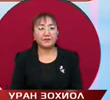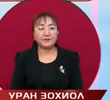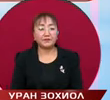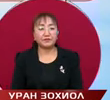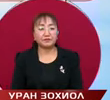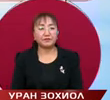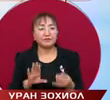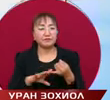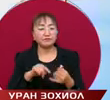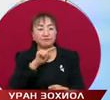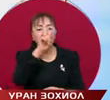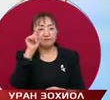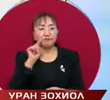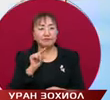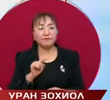Дараагийн асуулт.